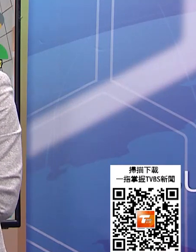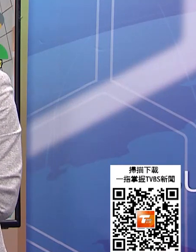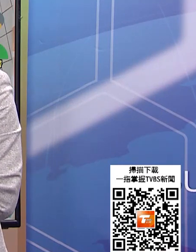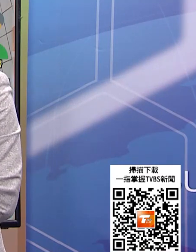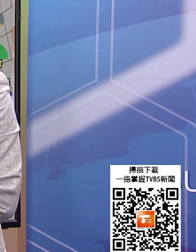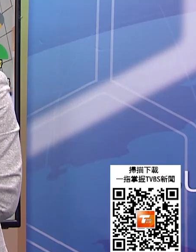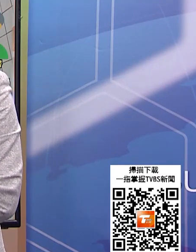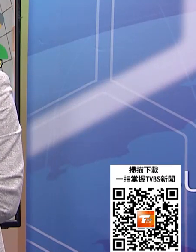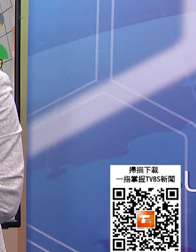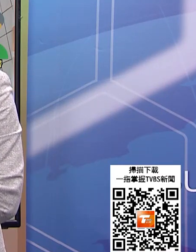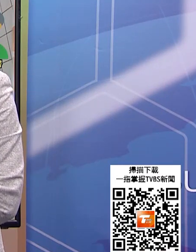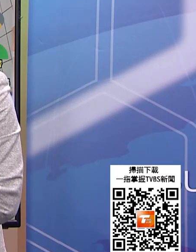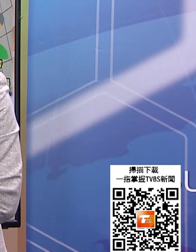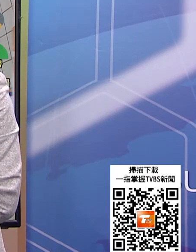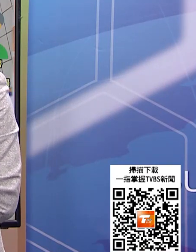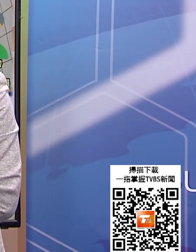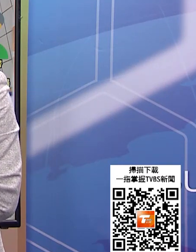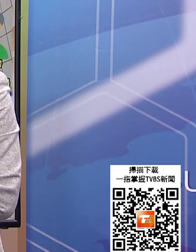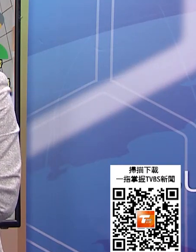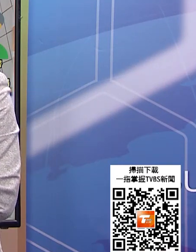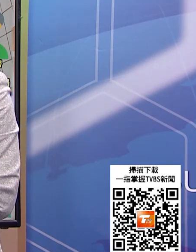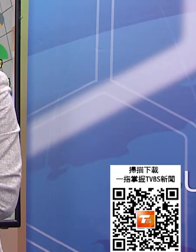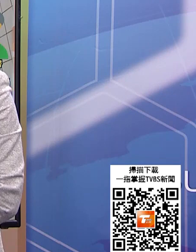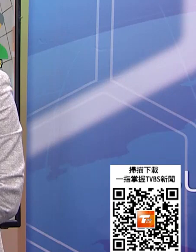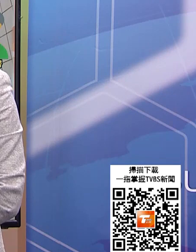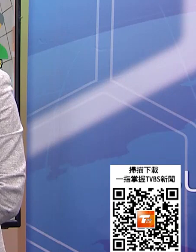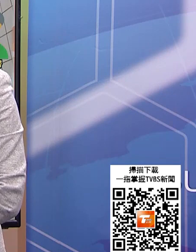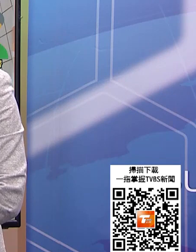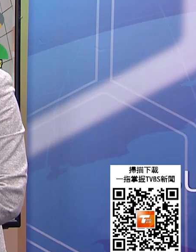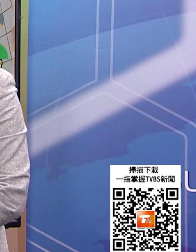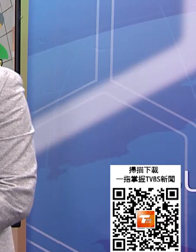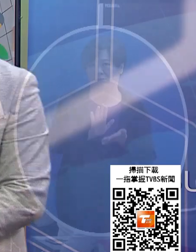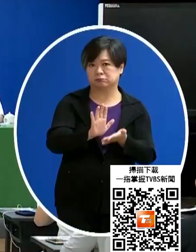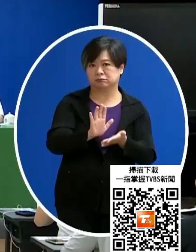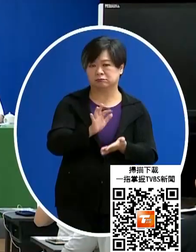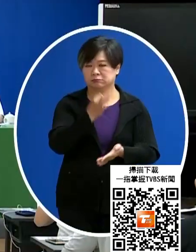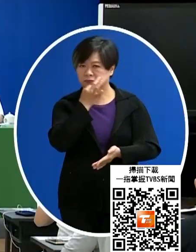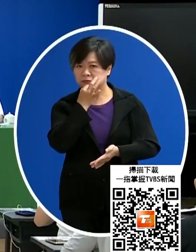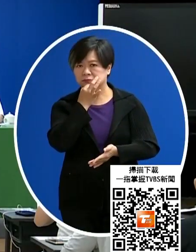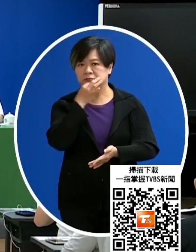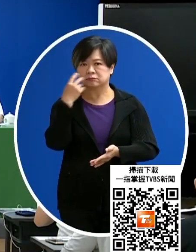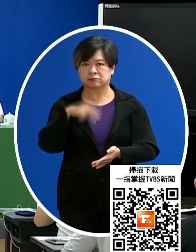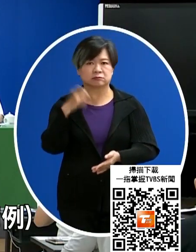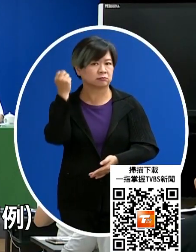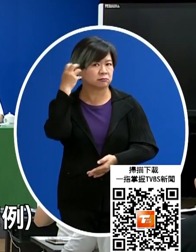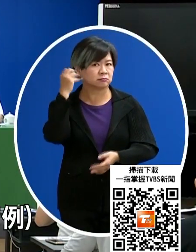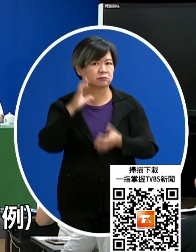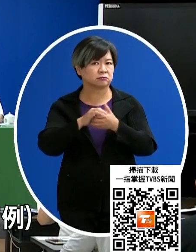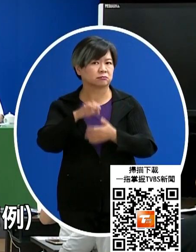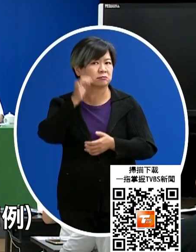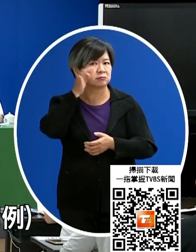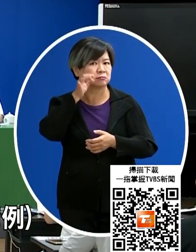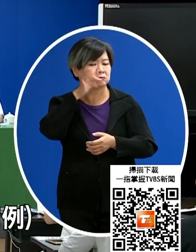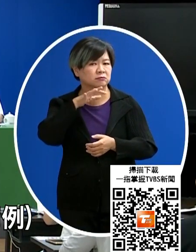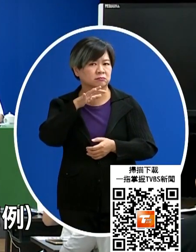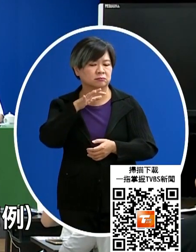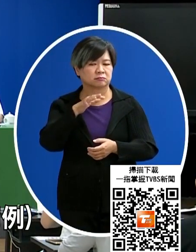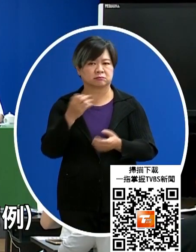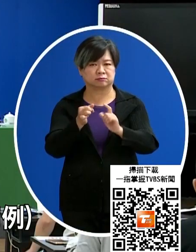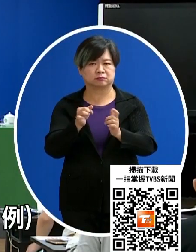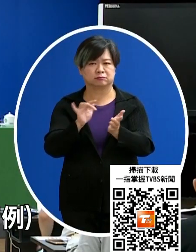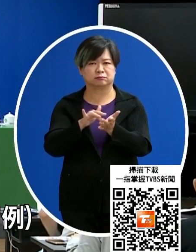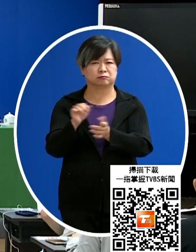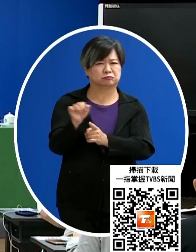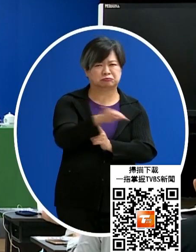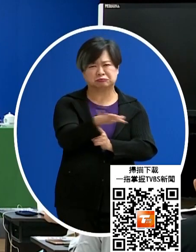人加起来到底是多少？还有其他人吗？来听一下他们的说法。 据说早传出说在彰化县有出现